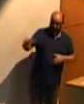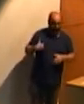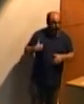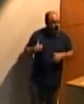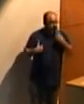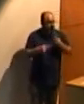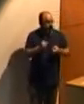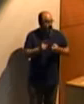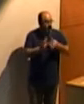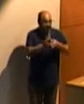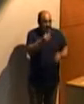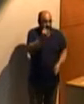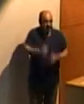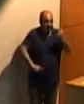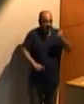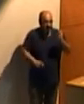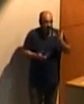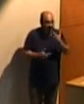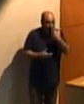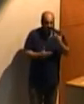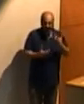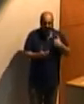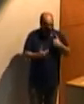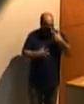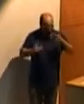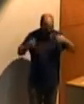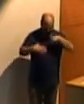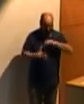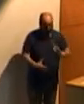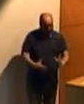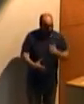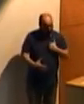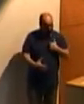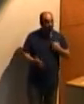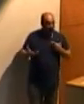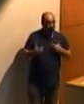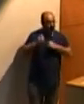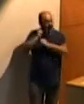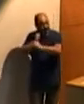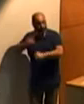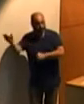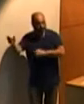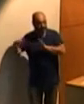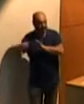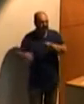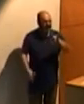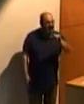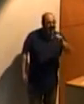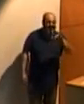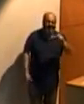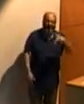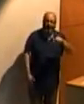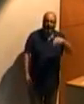importante à savoir est-ce que nous sommes autonomes ou hétéronome que faisons-nous de l'hétéronomie vous savez le